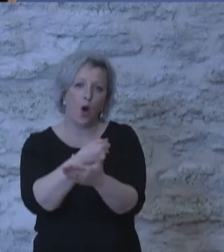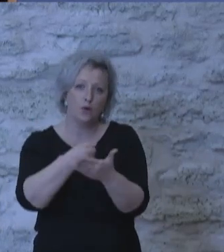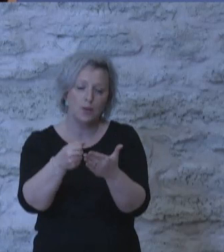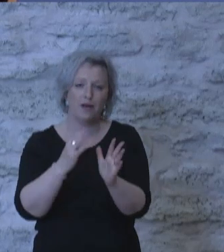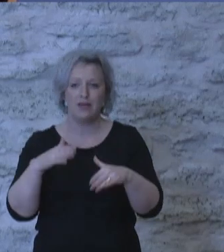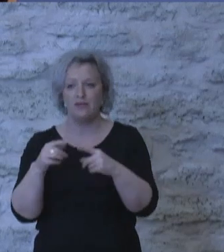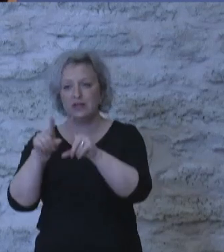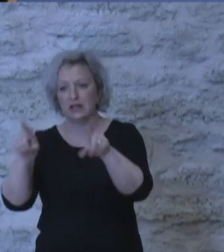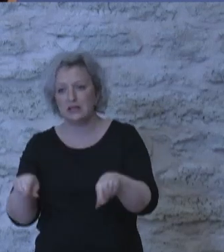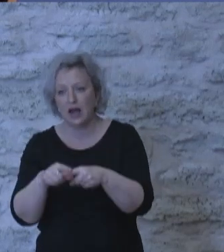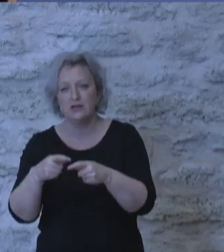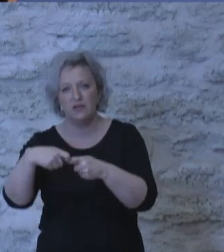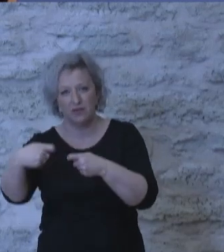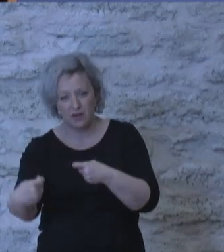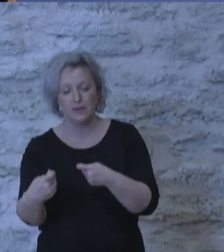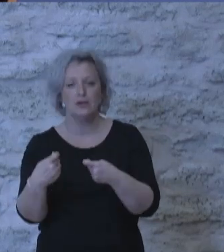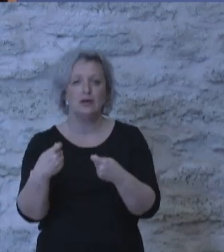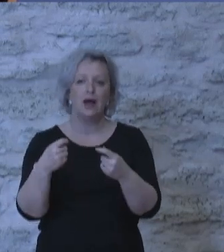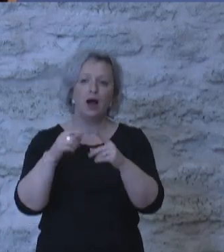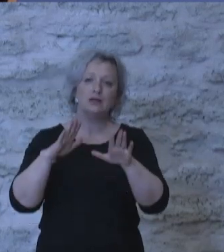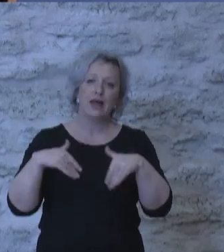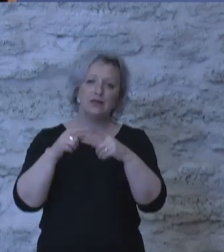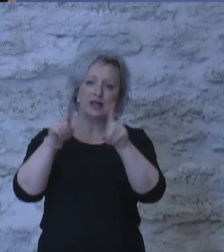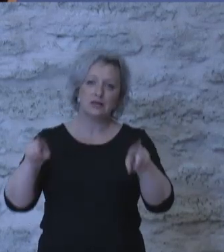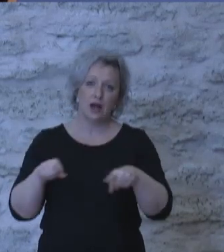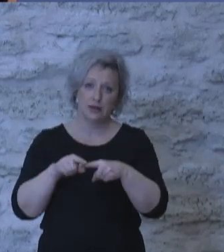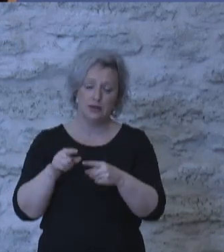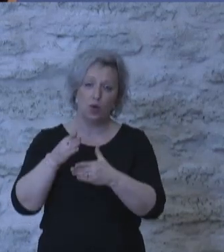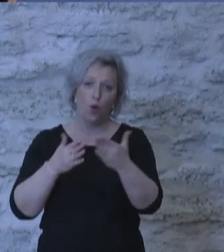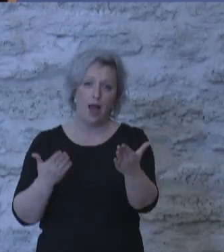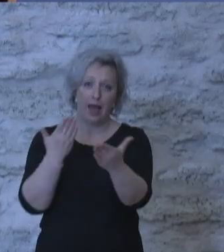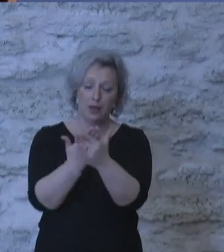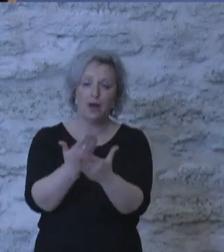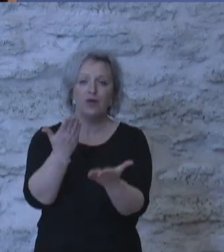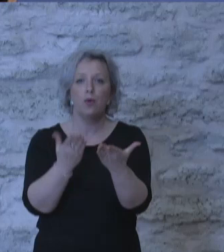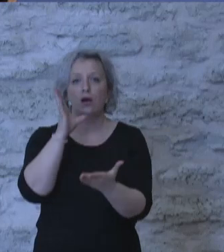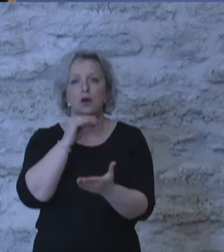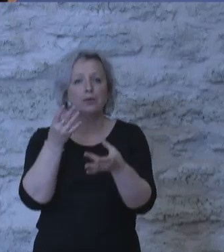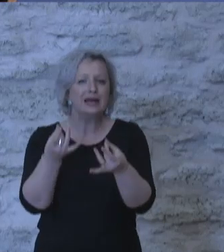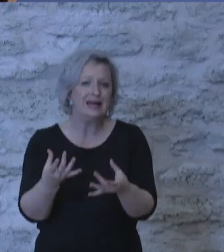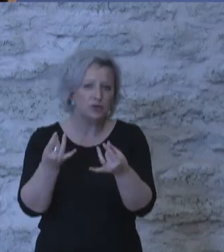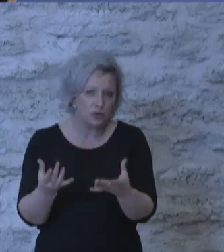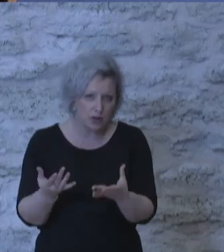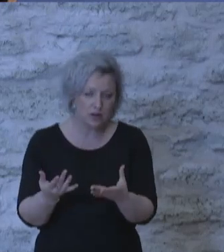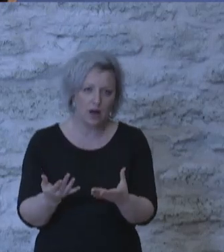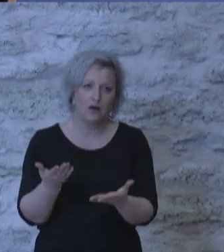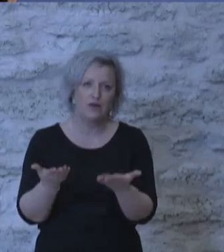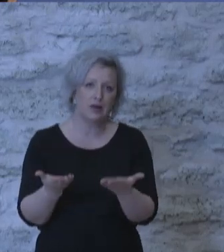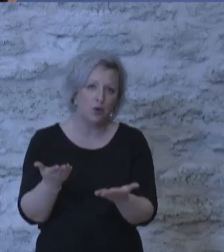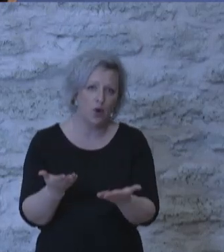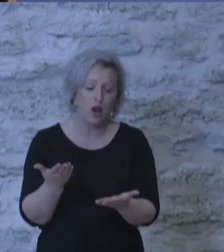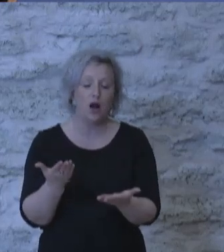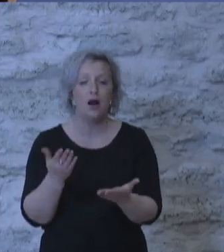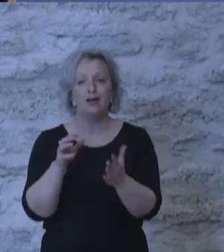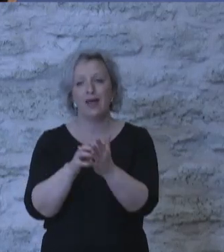tõenditega. Me oleme ju tervise tõendite osas ka teinud ettepaneku lihtsustamiseks. See tähendab seda, et ei ole